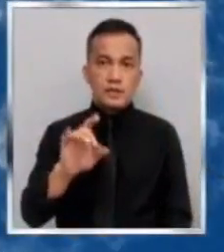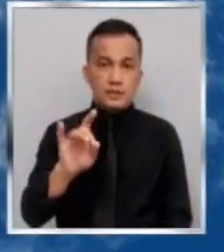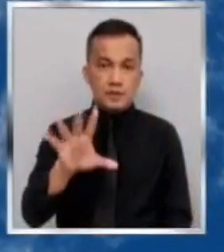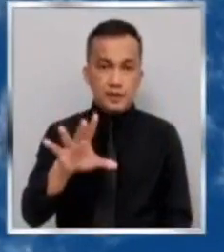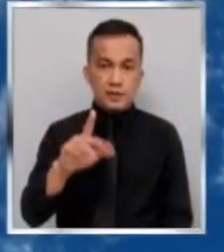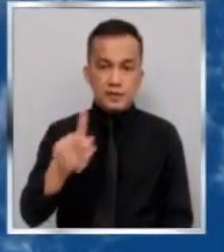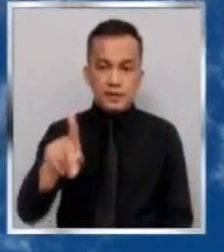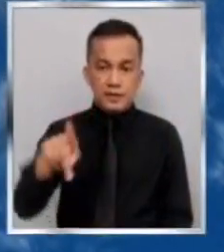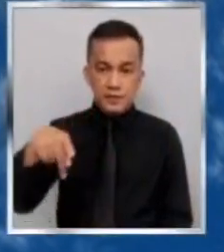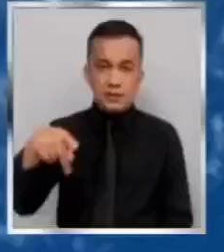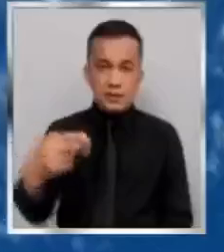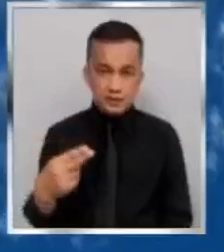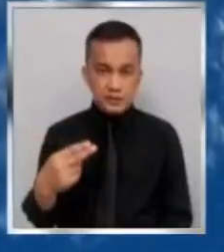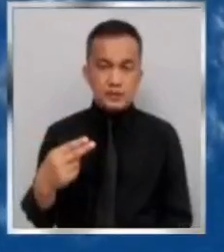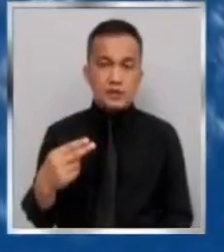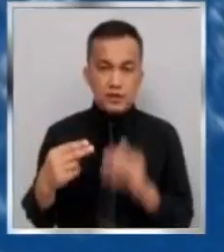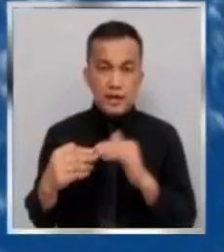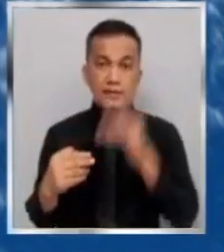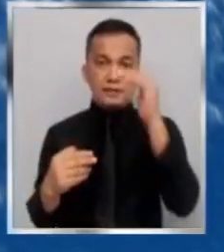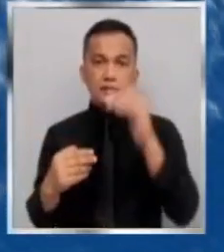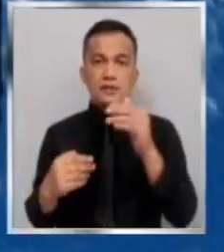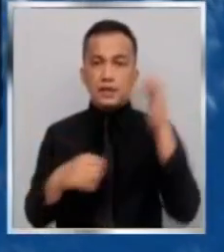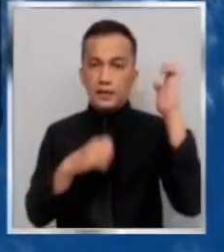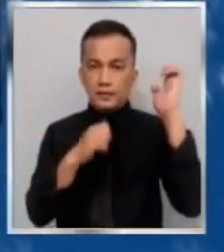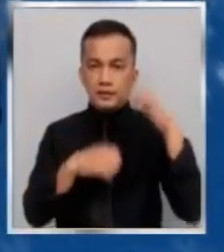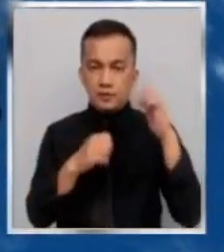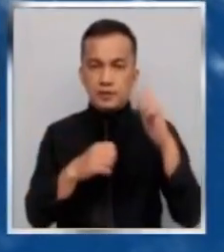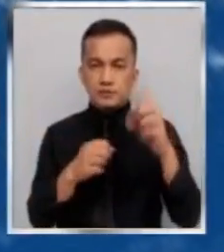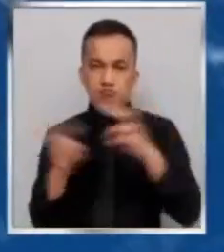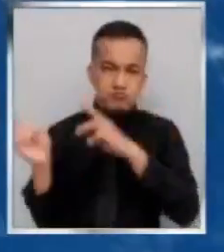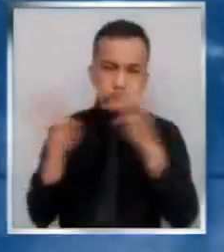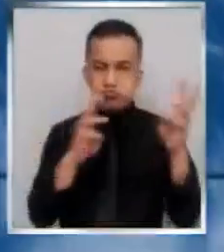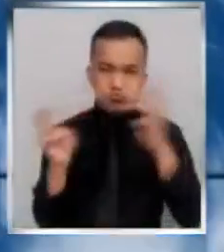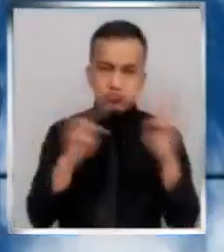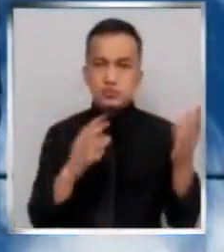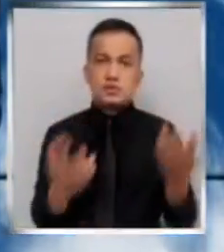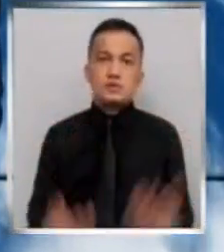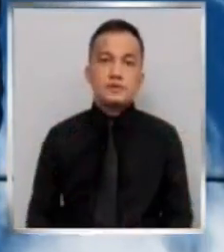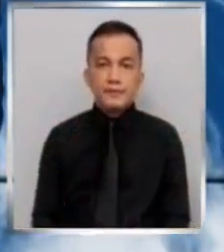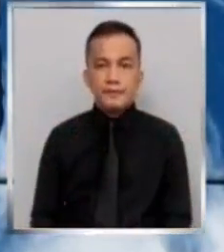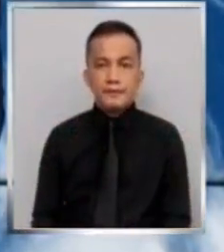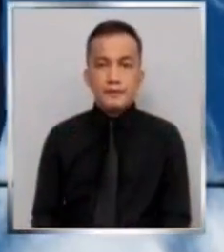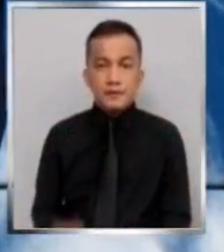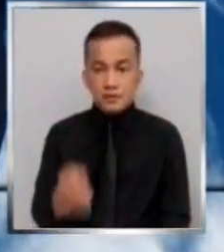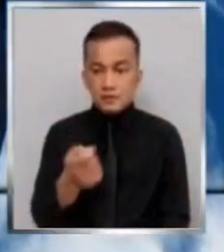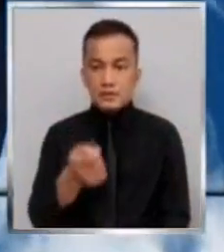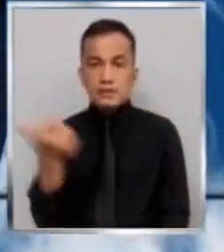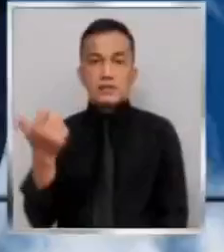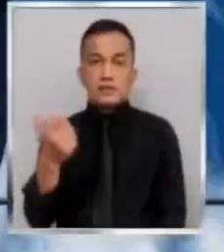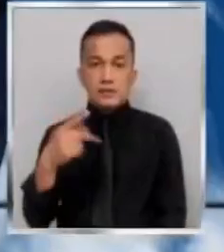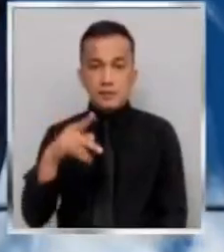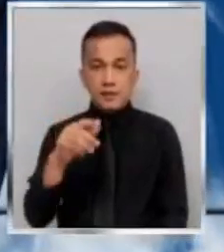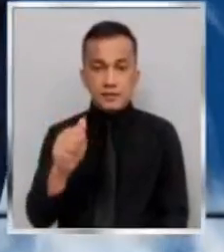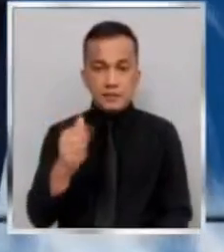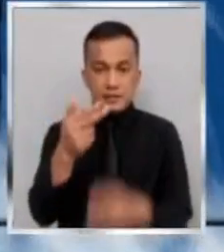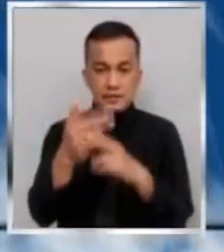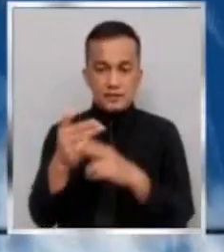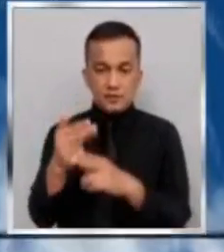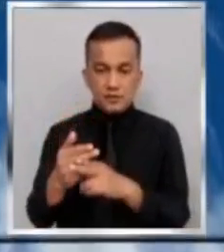higher ang inaasahang lakas ng hangin. Tinanggal na rin mga kapuso ng PAGASA ang mga pangalan na